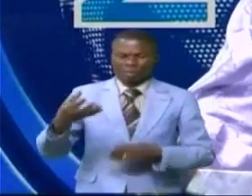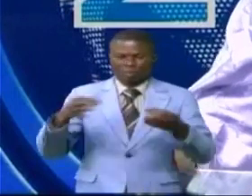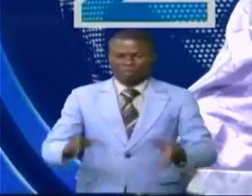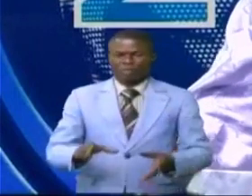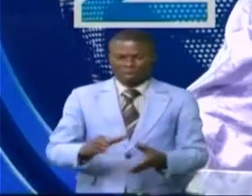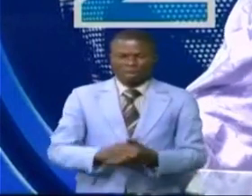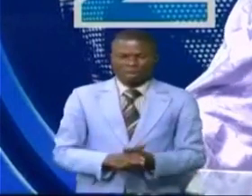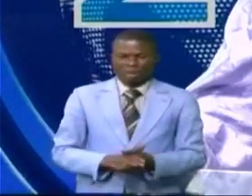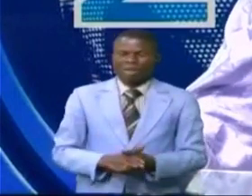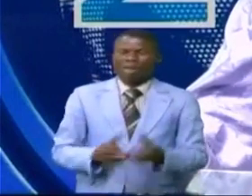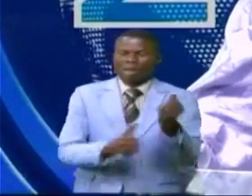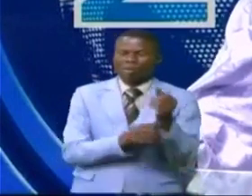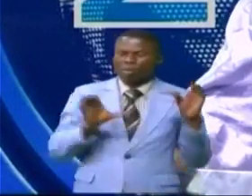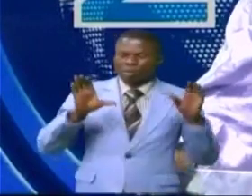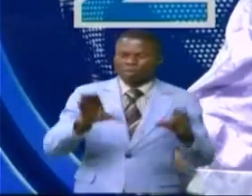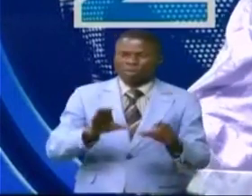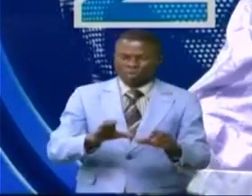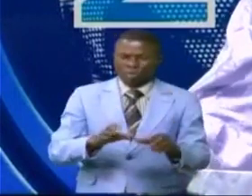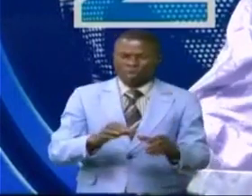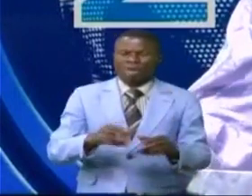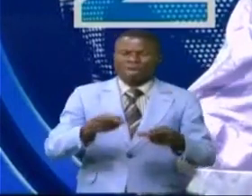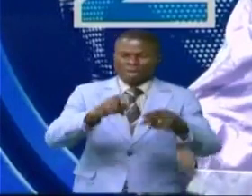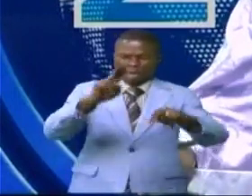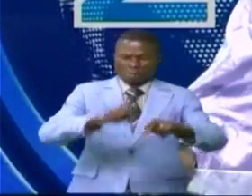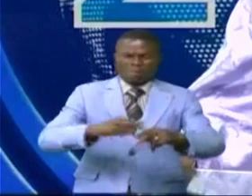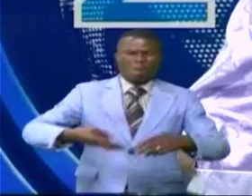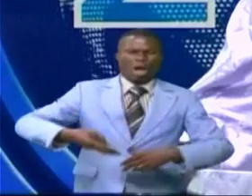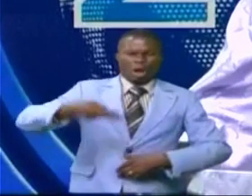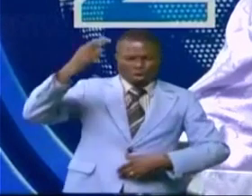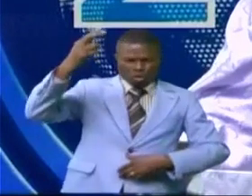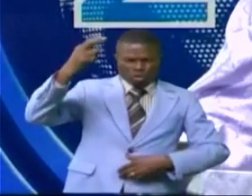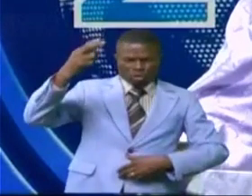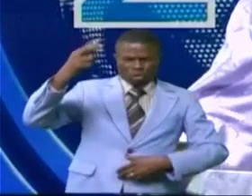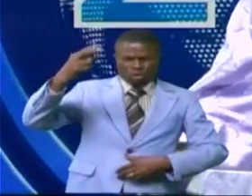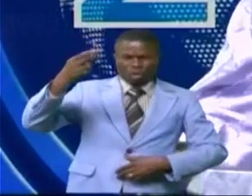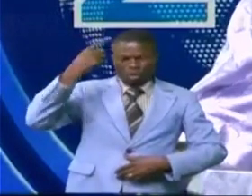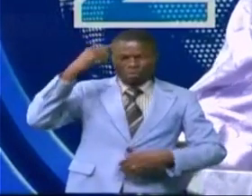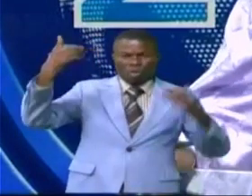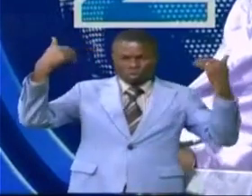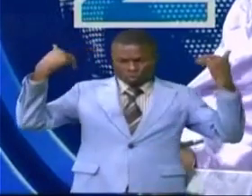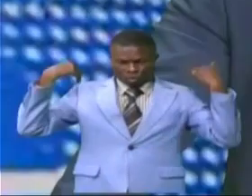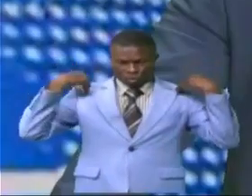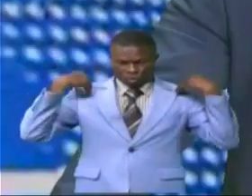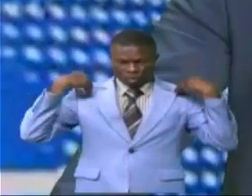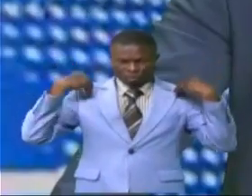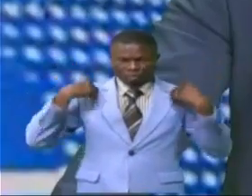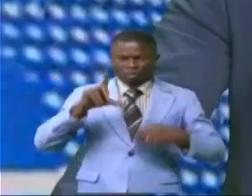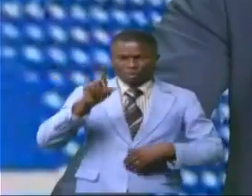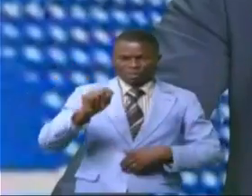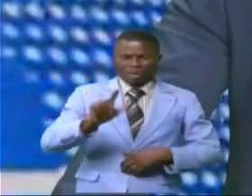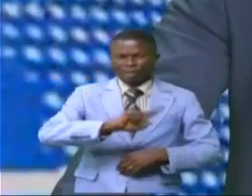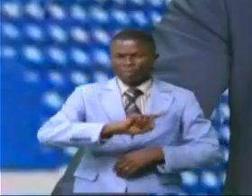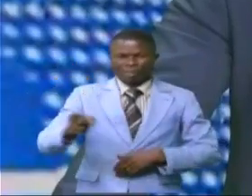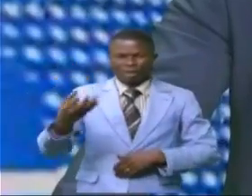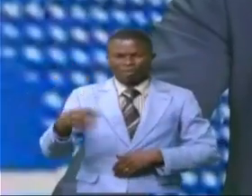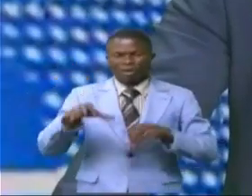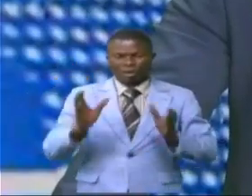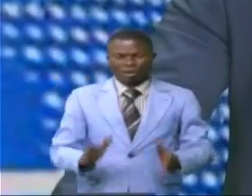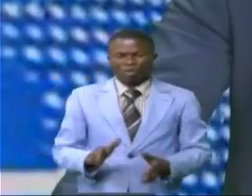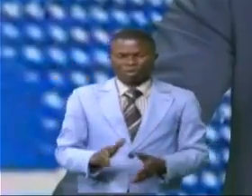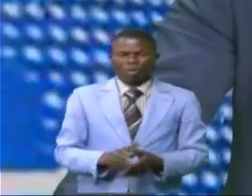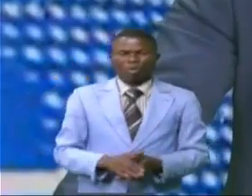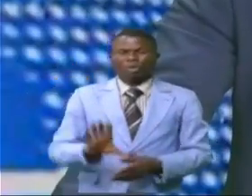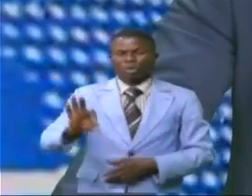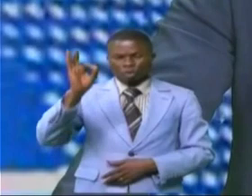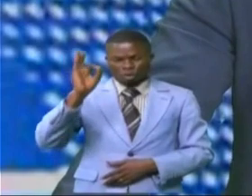là où il y a la masse. Et nous avons pour les tribunes, la tribune centrale A et B à 20 000 francs congolais. Ce sont les prix qui ont été